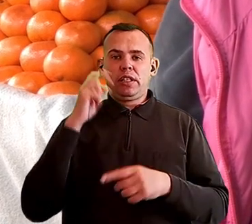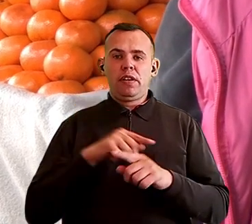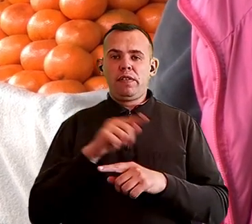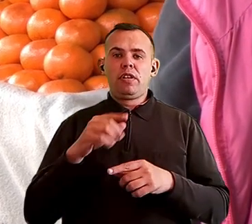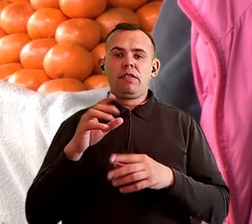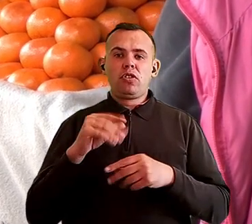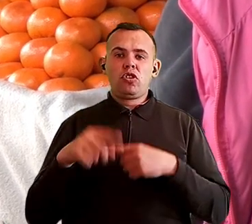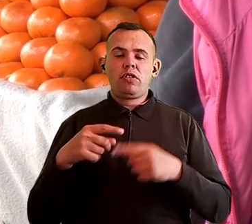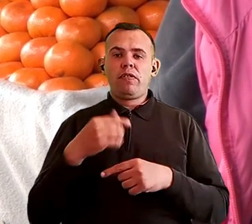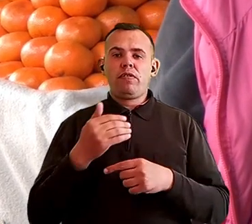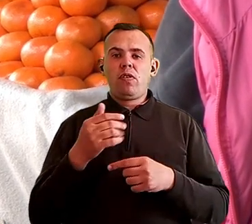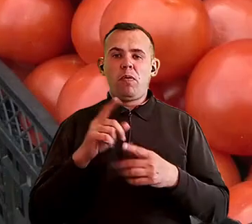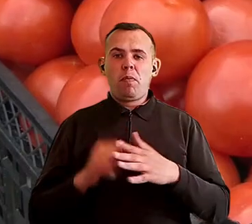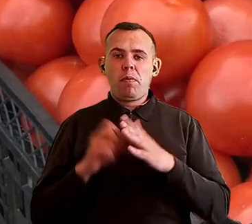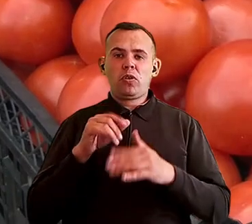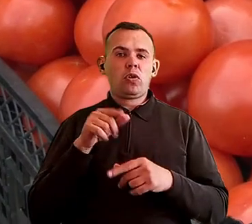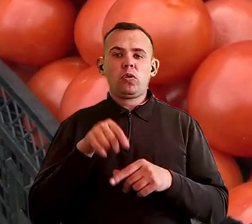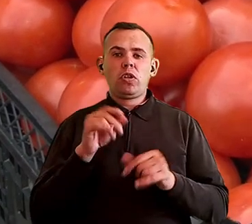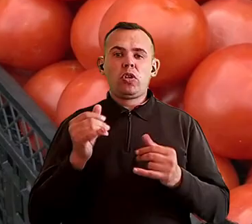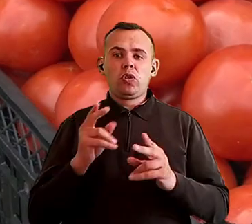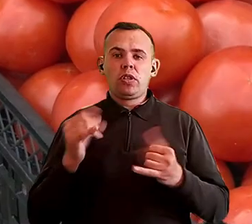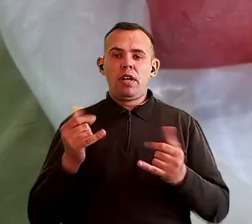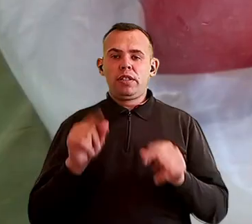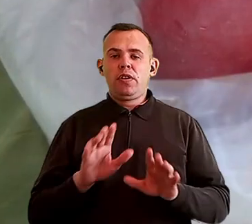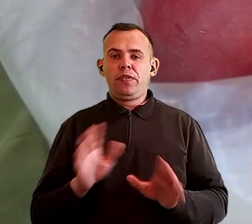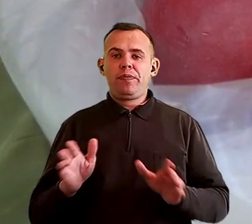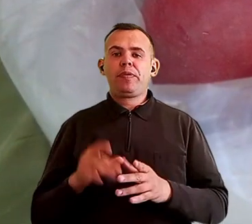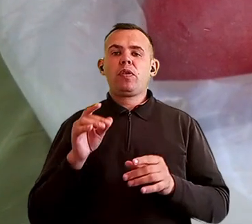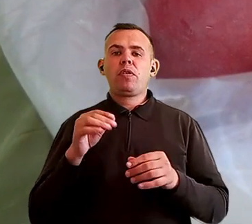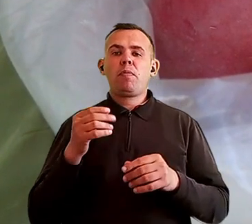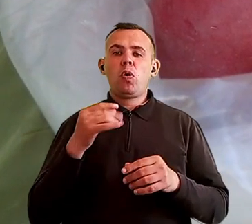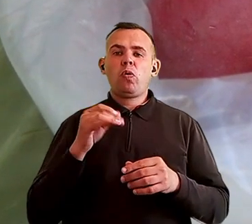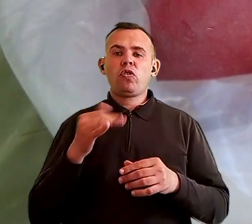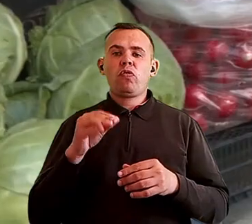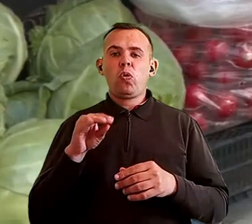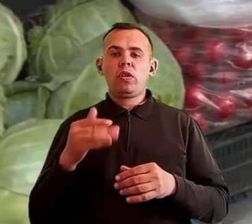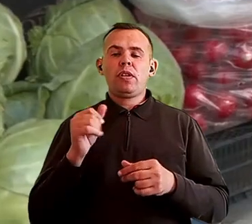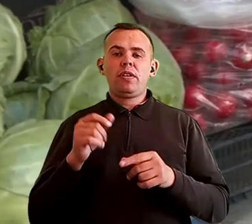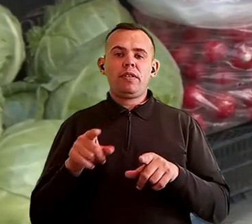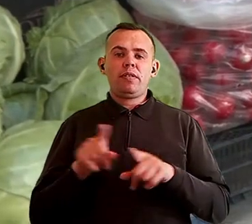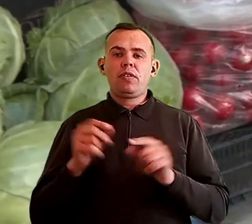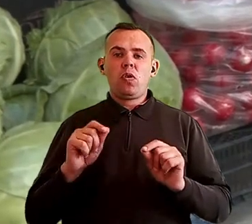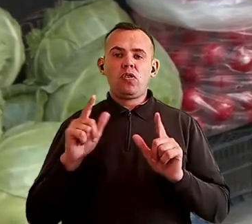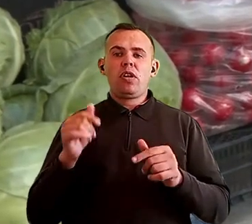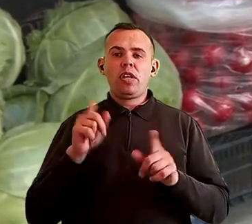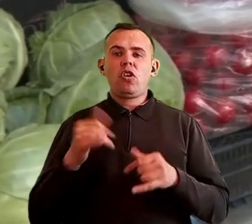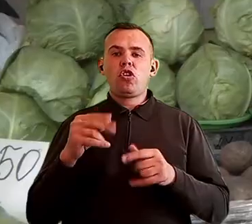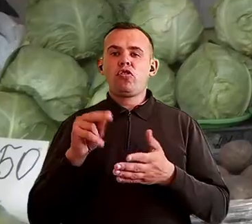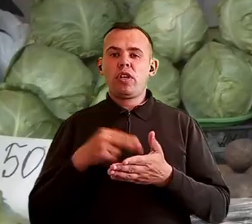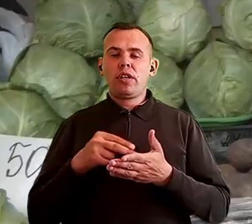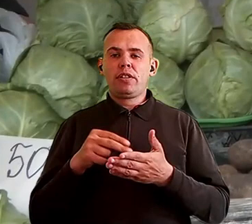лівобережну базу, туди ніхто зараз не їде. Про те, що овочі та фрукти помітно здорожчали, каже і черкасець Євгеній